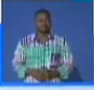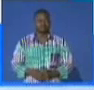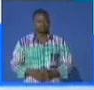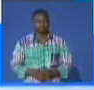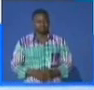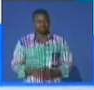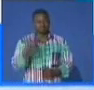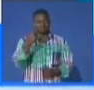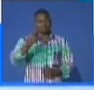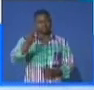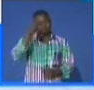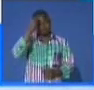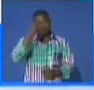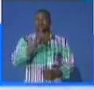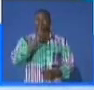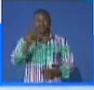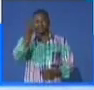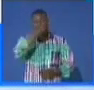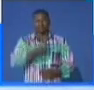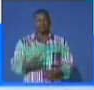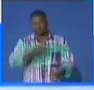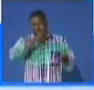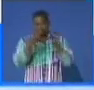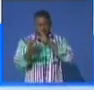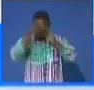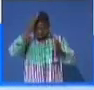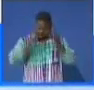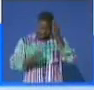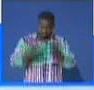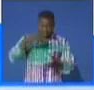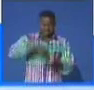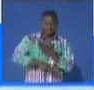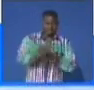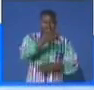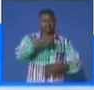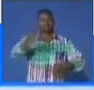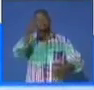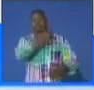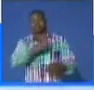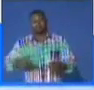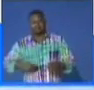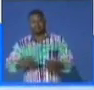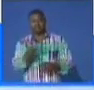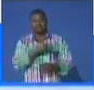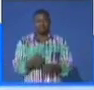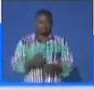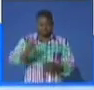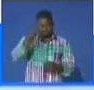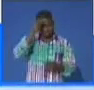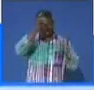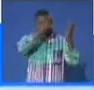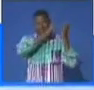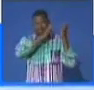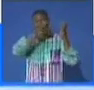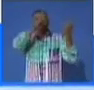Deux ministres étaient à la barre hier à l'Assemblée pour répondre aux questions des députés. Il s'agit du ministre en charge